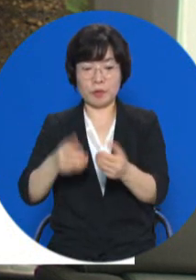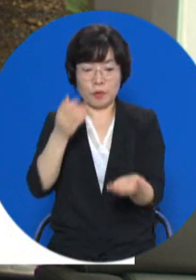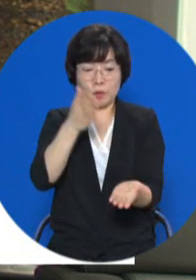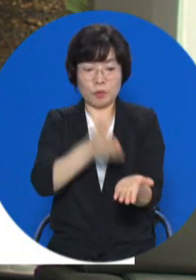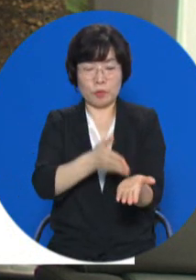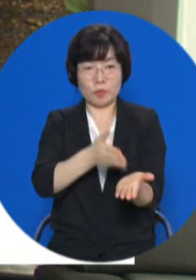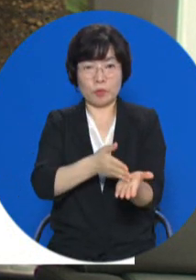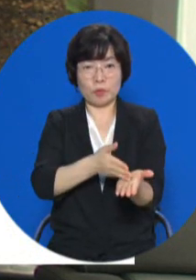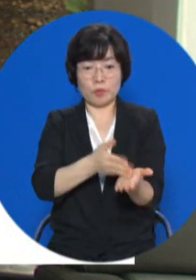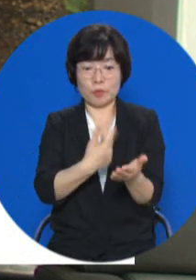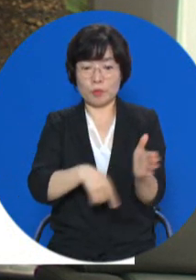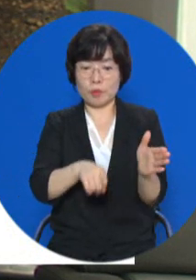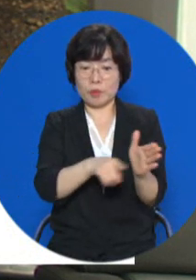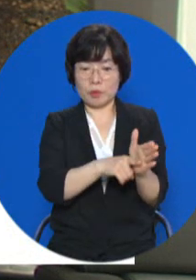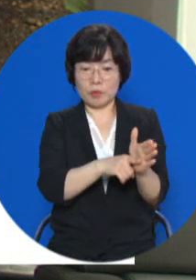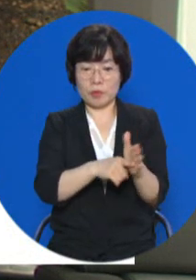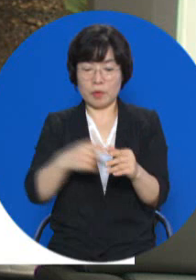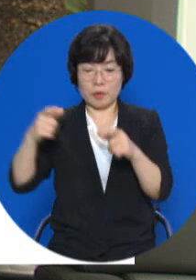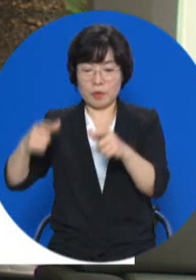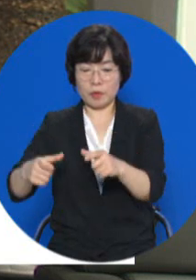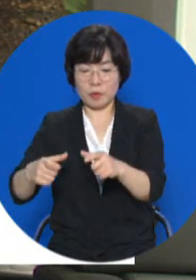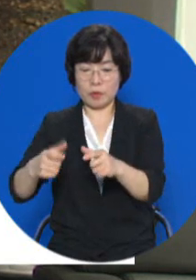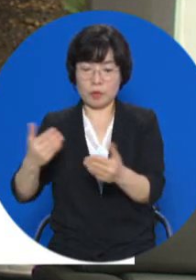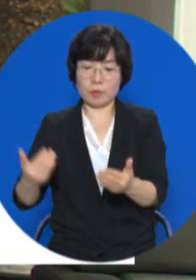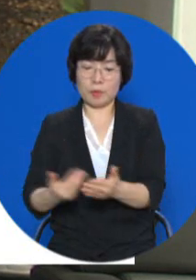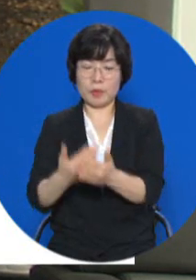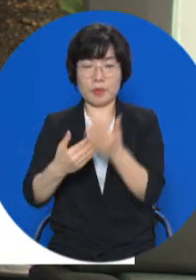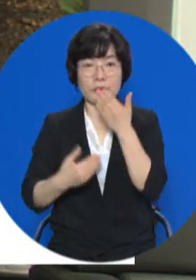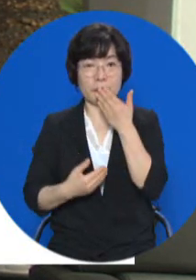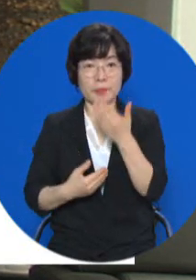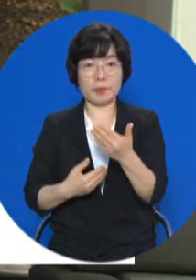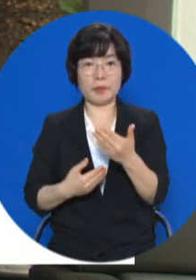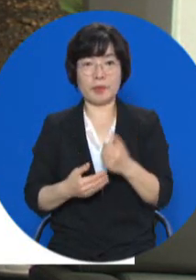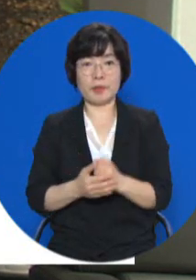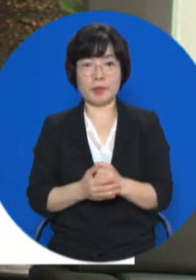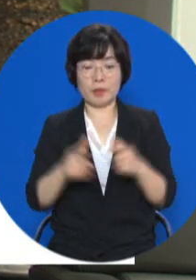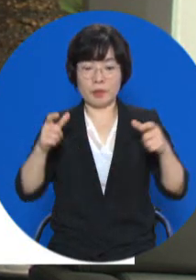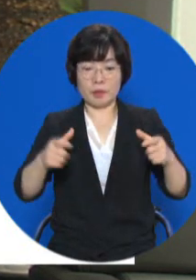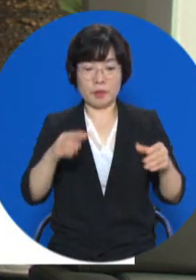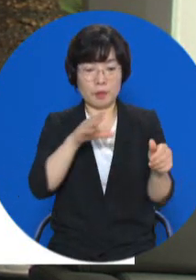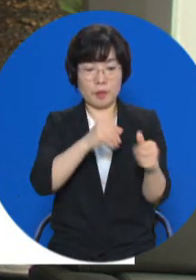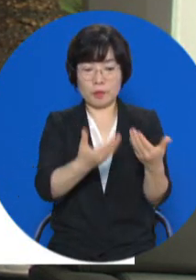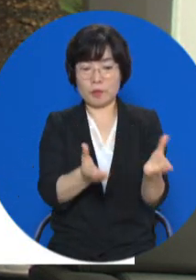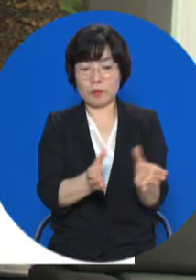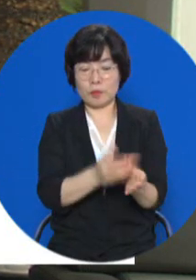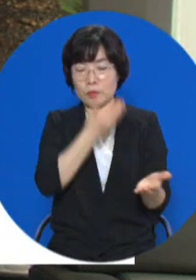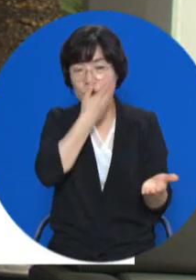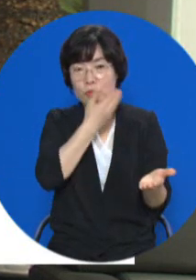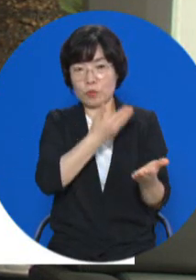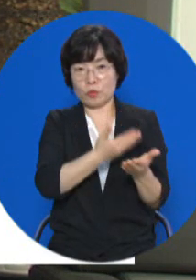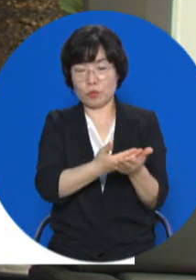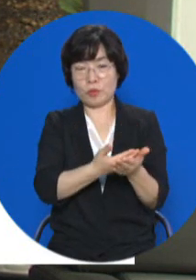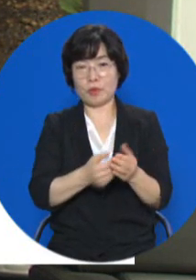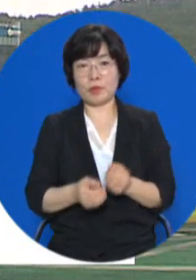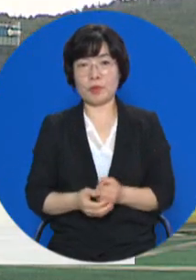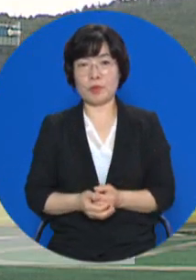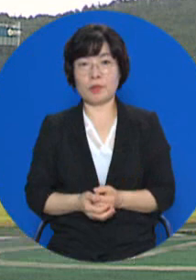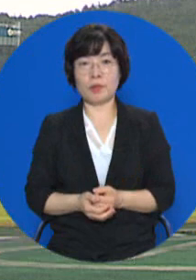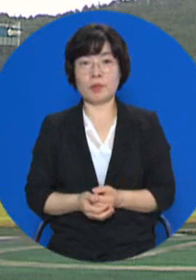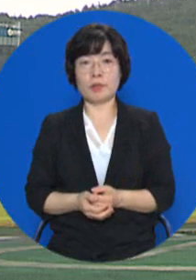목소리를 서울에 내야지만이 지역 발전을 이룰 수 있기 때문에 지역 방송의 중요성은 아무리 강조해도 지나치지